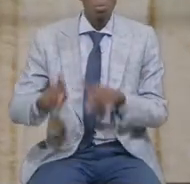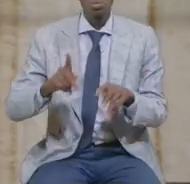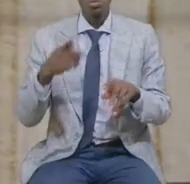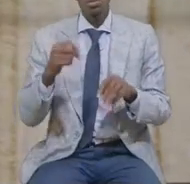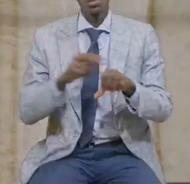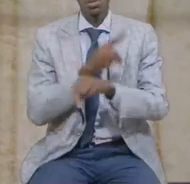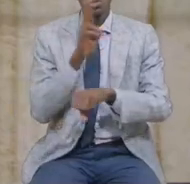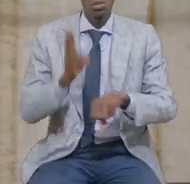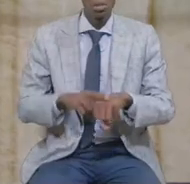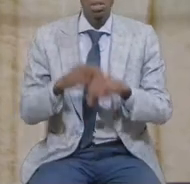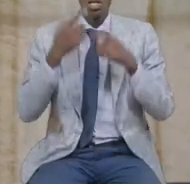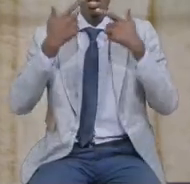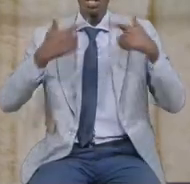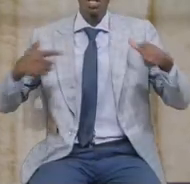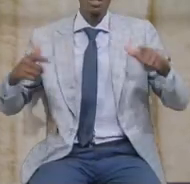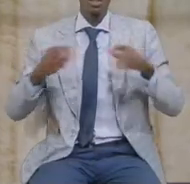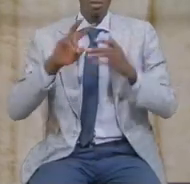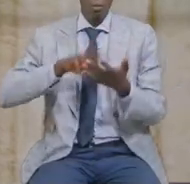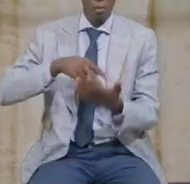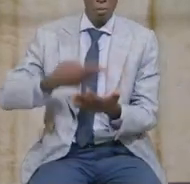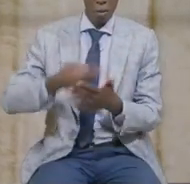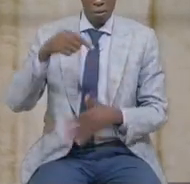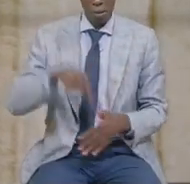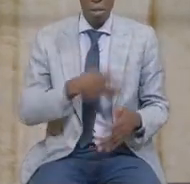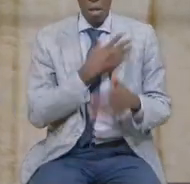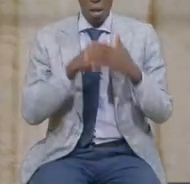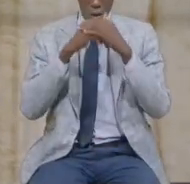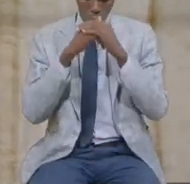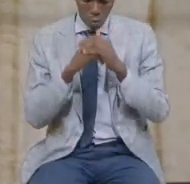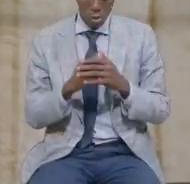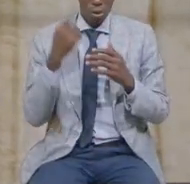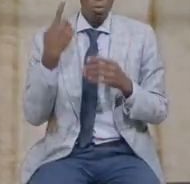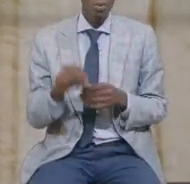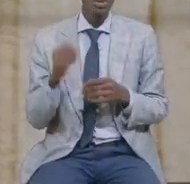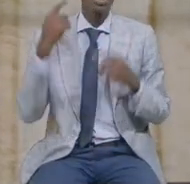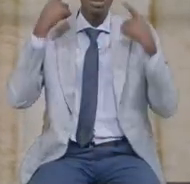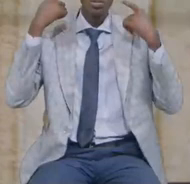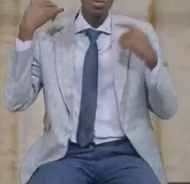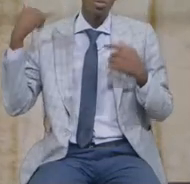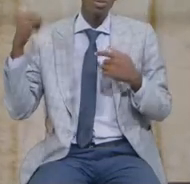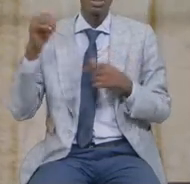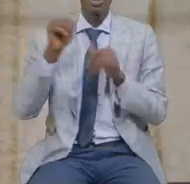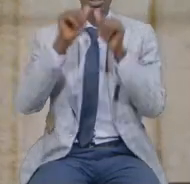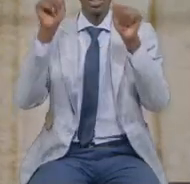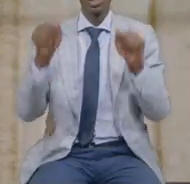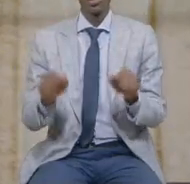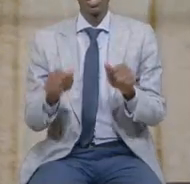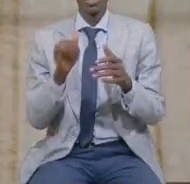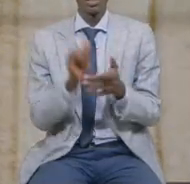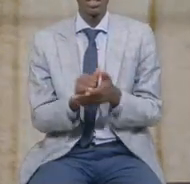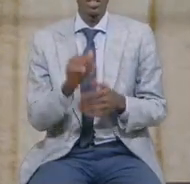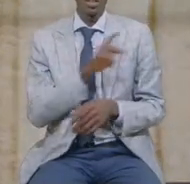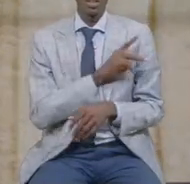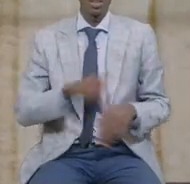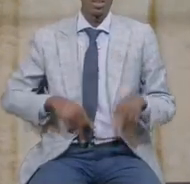les nations, les hommes de toutes langues se prosternèrent et adoraient la statue d'or qu'avait élevée le